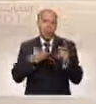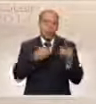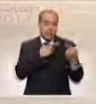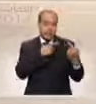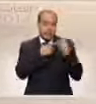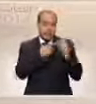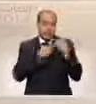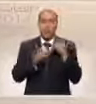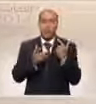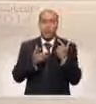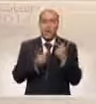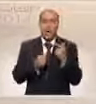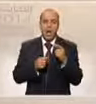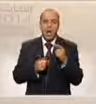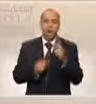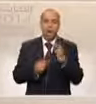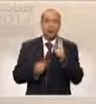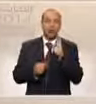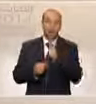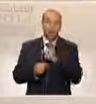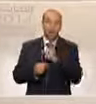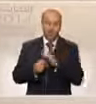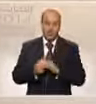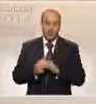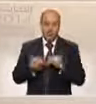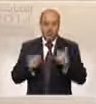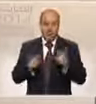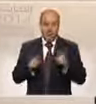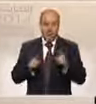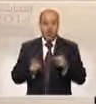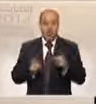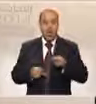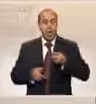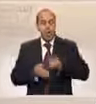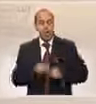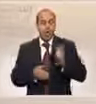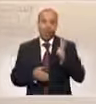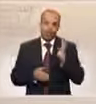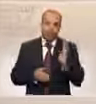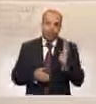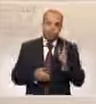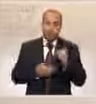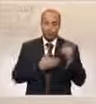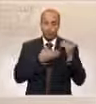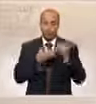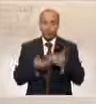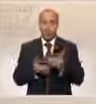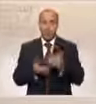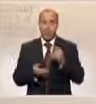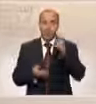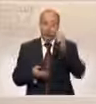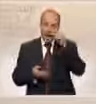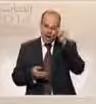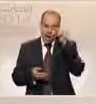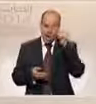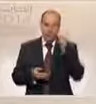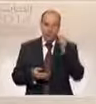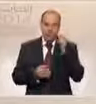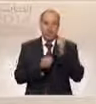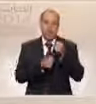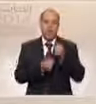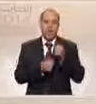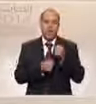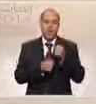منذ اربعه ايام في وان كذلك ولد الشعب هو قادم من حاجه بالعيون وهي في عمليه الوساطه